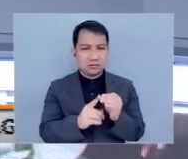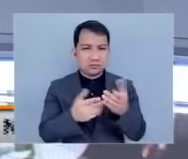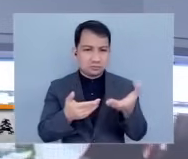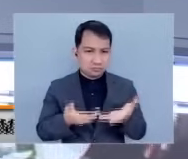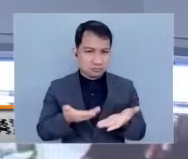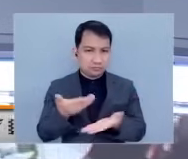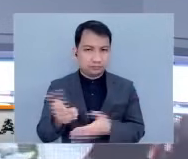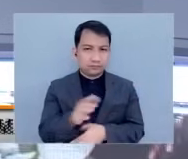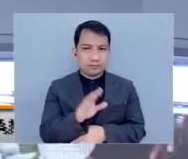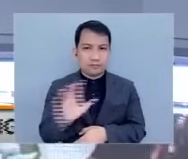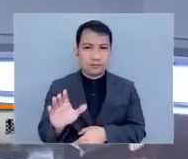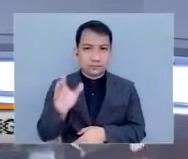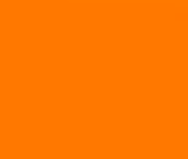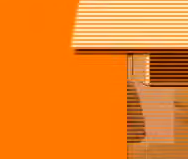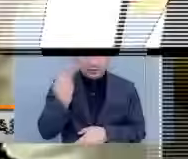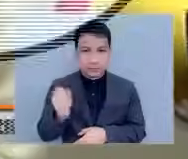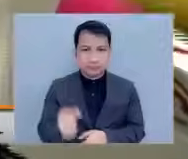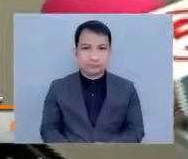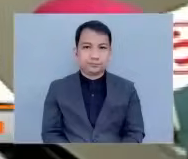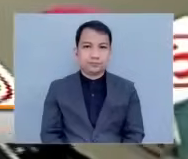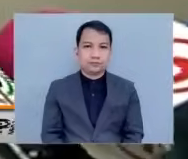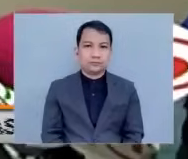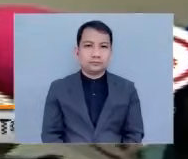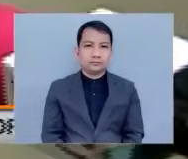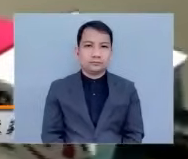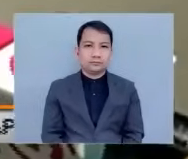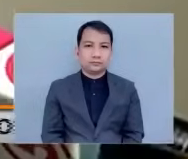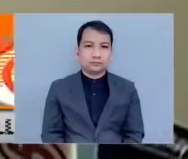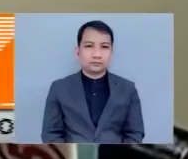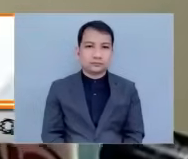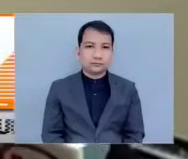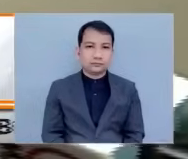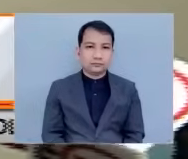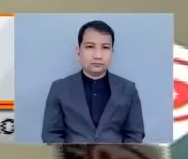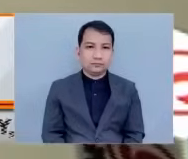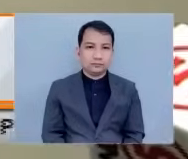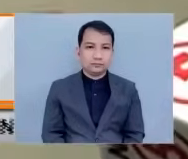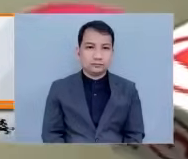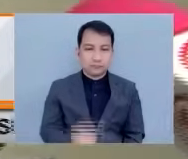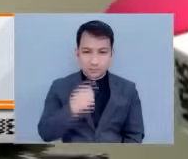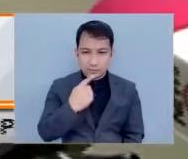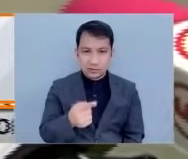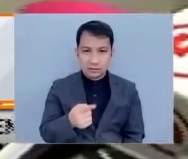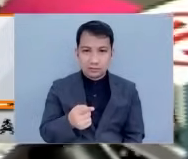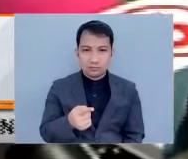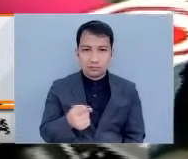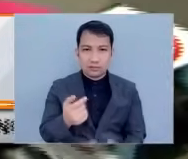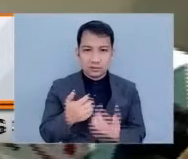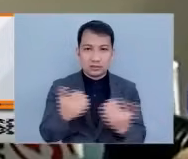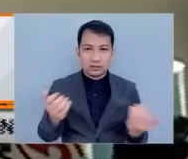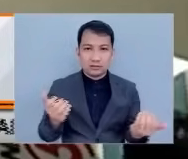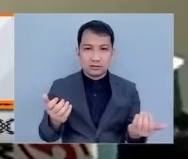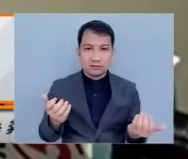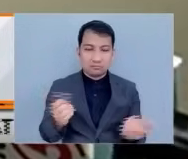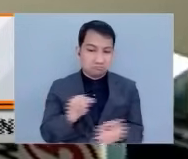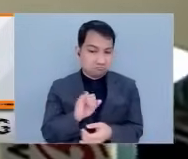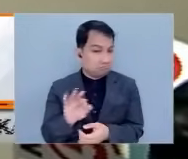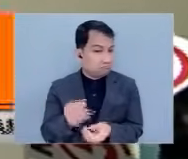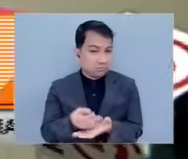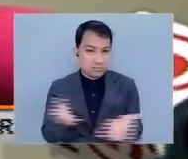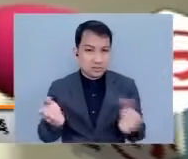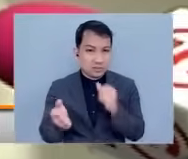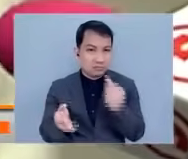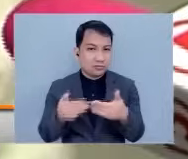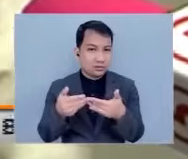si Camille Samonte. Well, not today if I give you a farewell dinner or not, right? But if not, then you know, let's continue